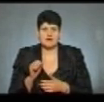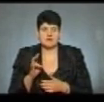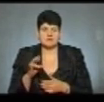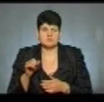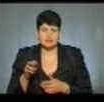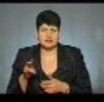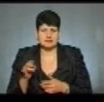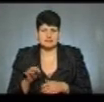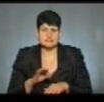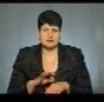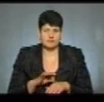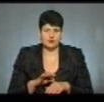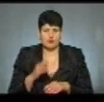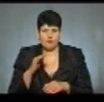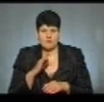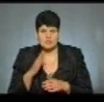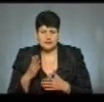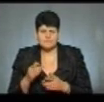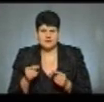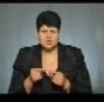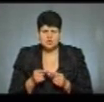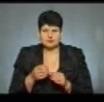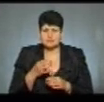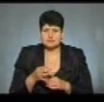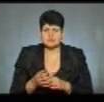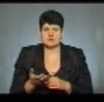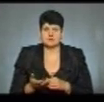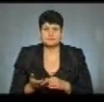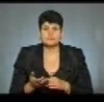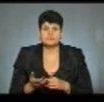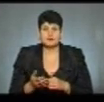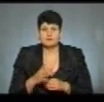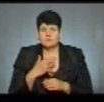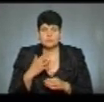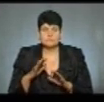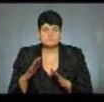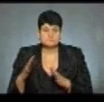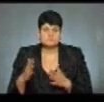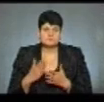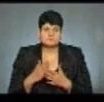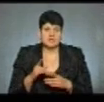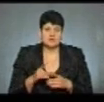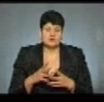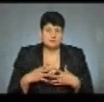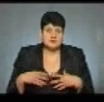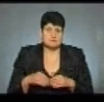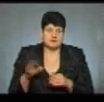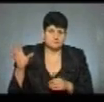зібрати анамнез захворювання у батьків і чітко вже тоді сказати. Тому що в багатьох випадках є, що хворіють цілі